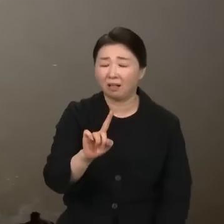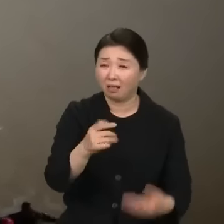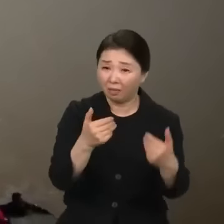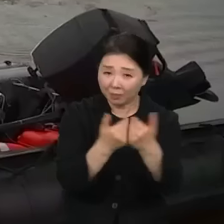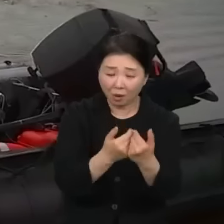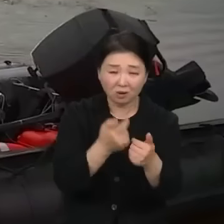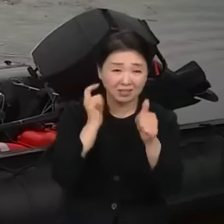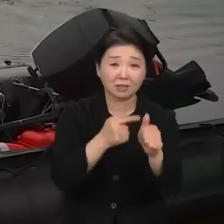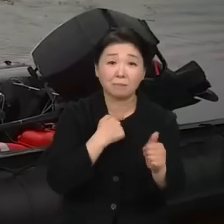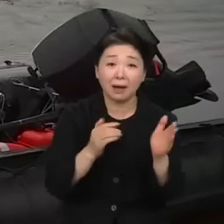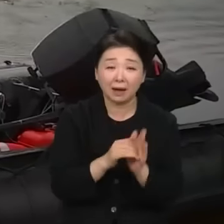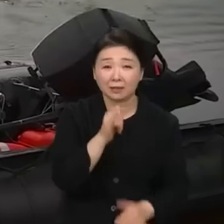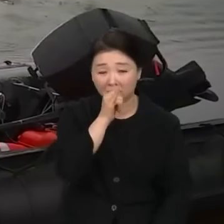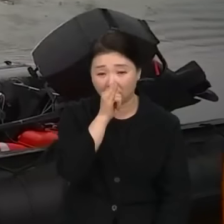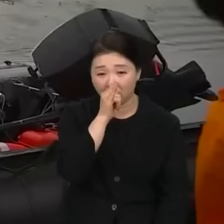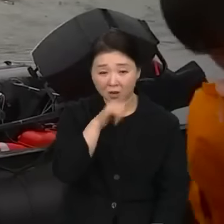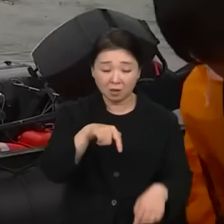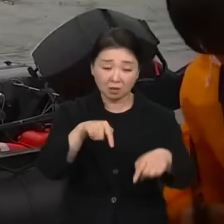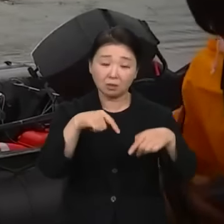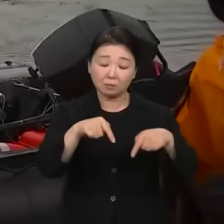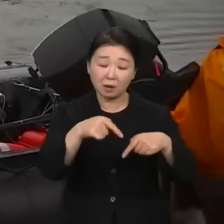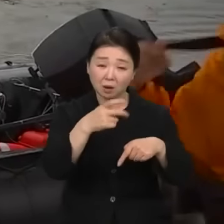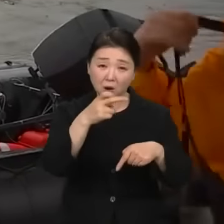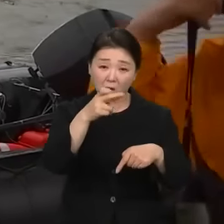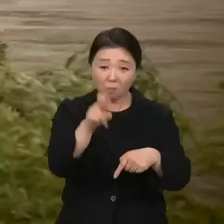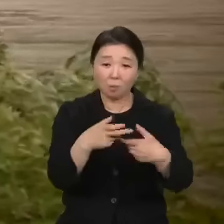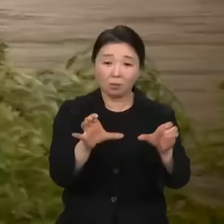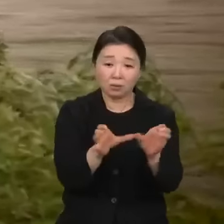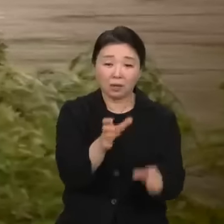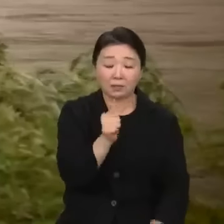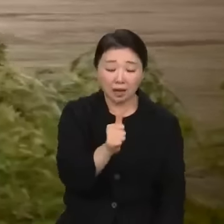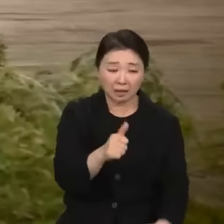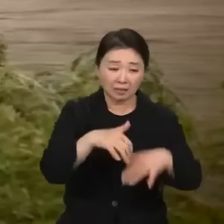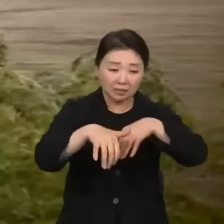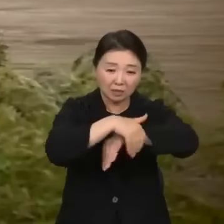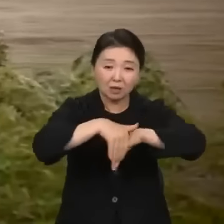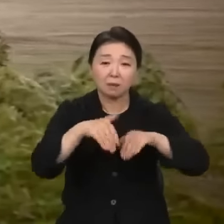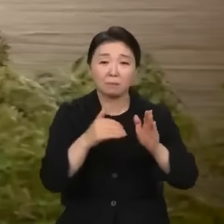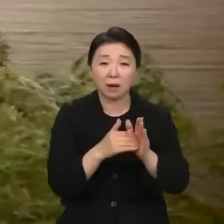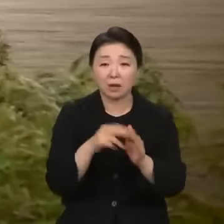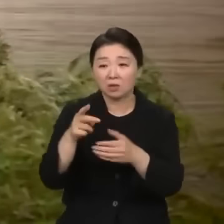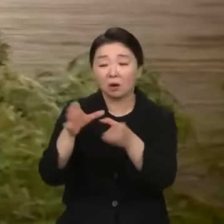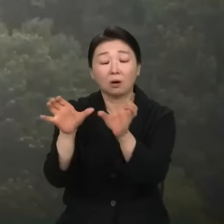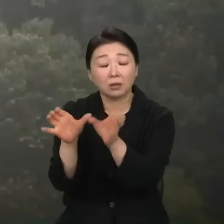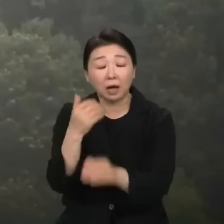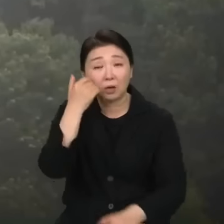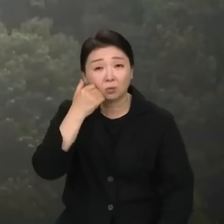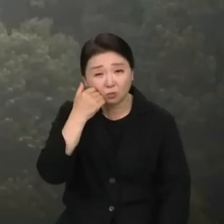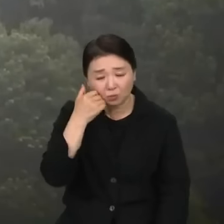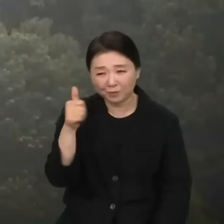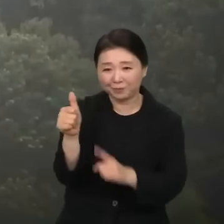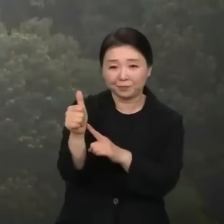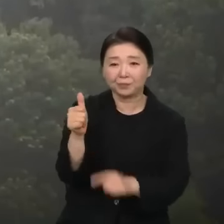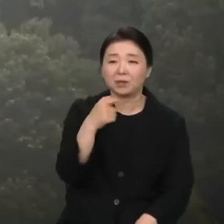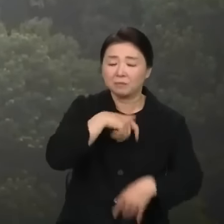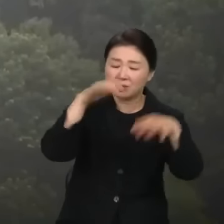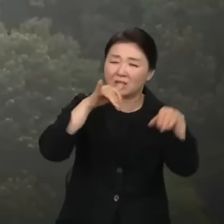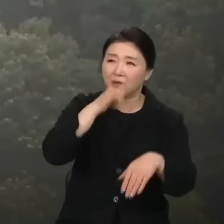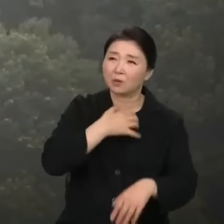있습니다. 현장 지휘를 맡은 포대장은 작전 통제를 담당하는 7여단 소속 A장교에게 비가 많이 온다며